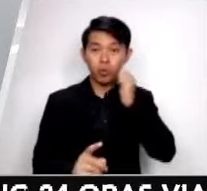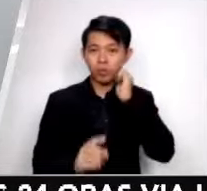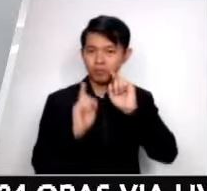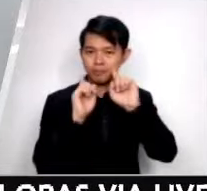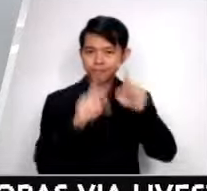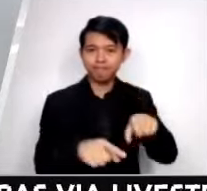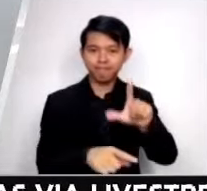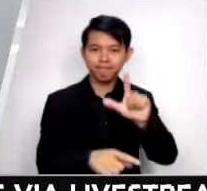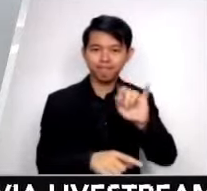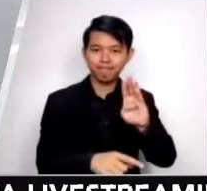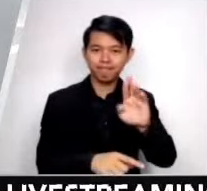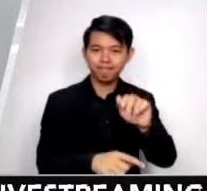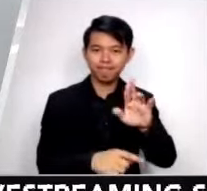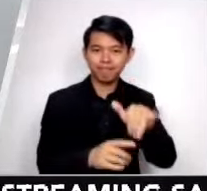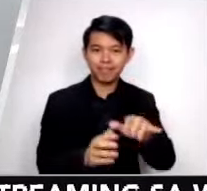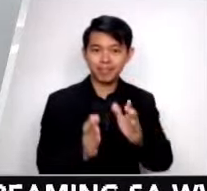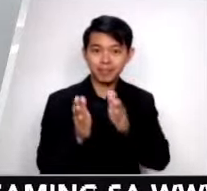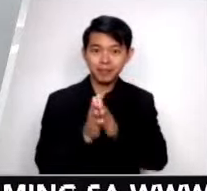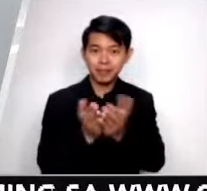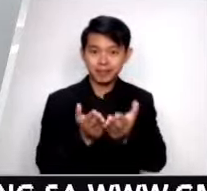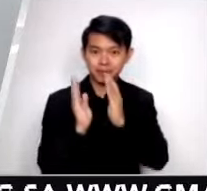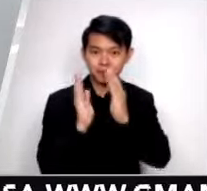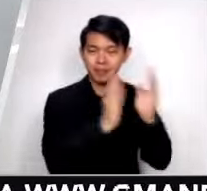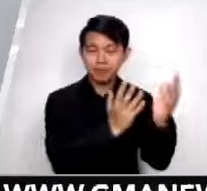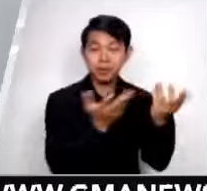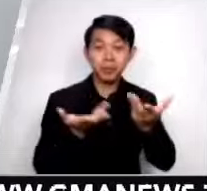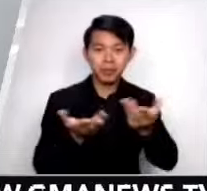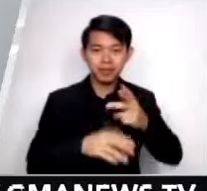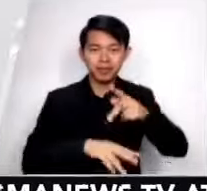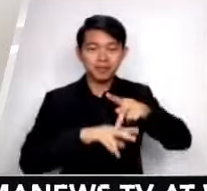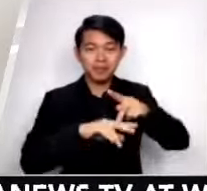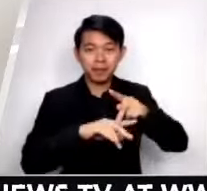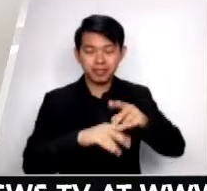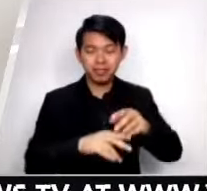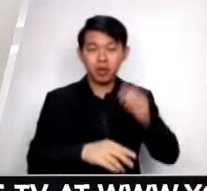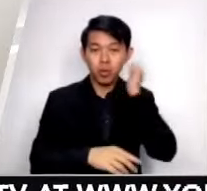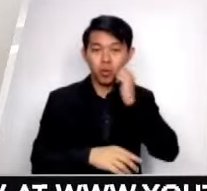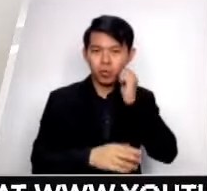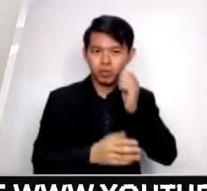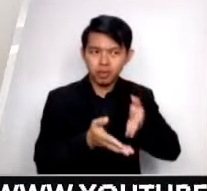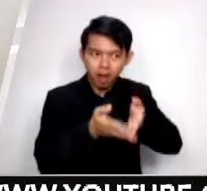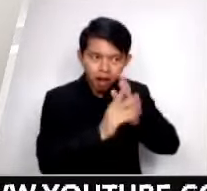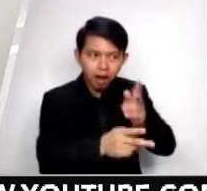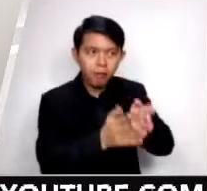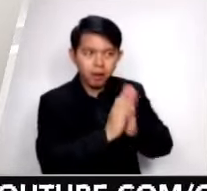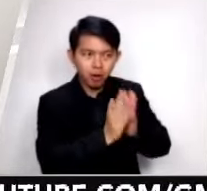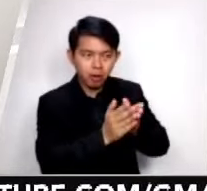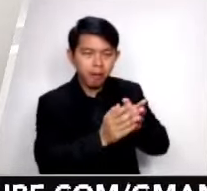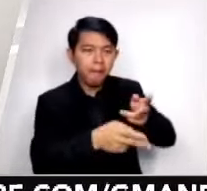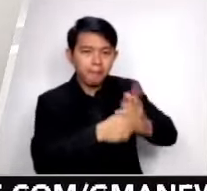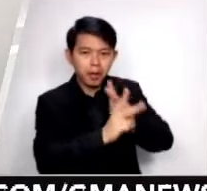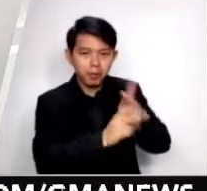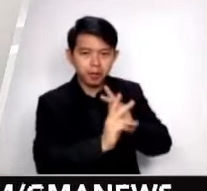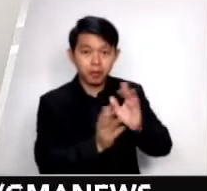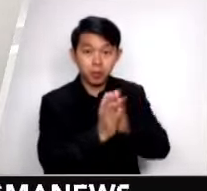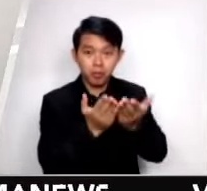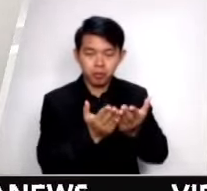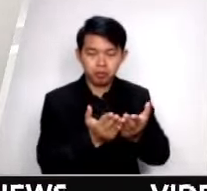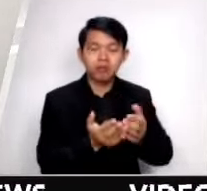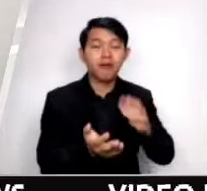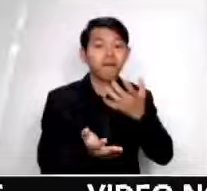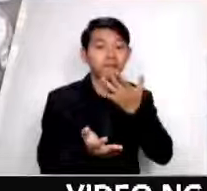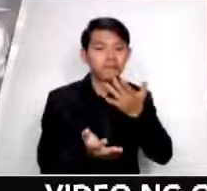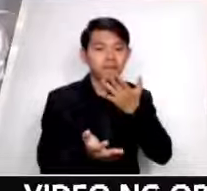linggo, hindi bababa sa 3 ang hinihiram na libro ni Lolo. Ang hilig ni Lolo, history at